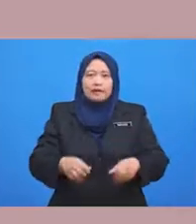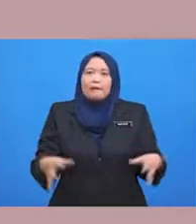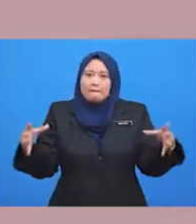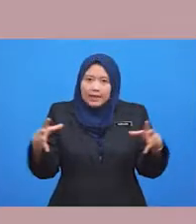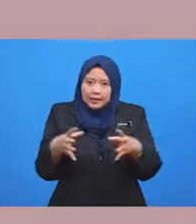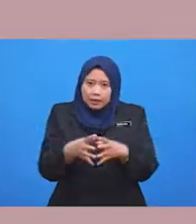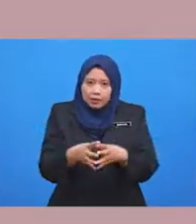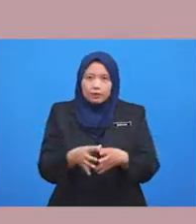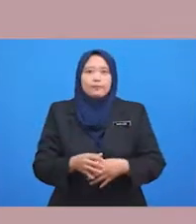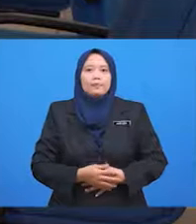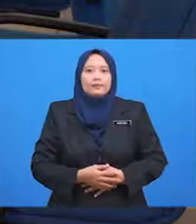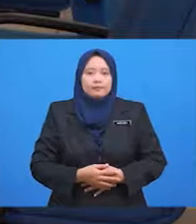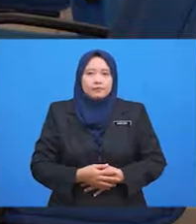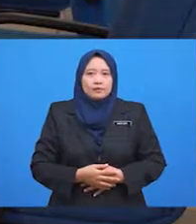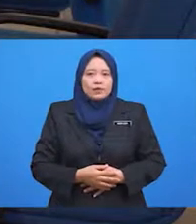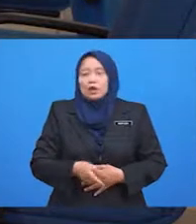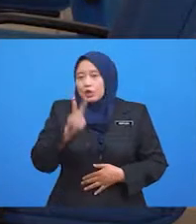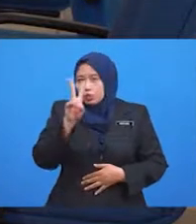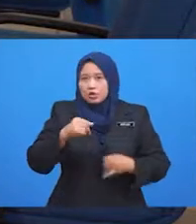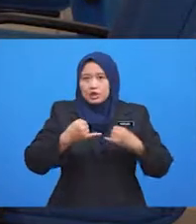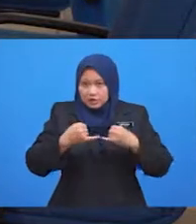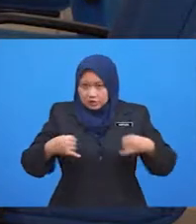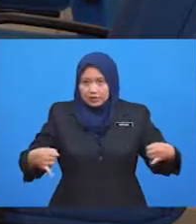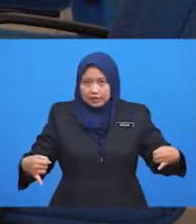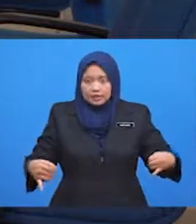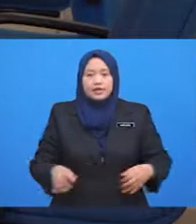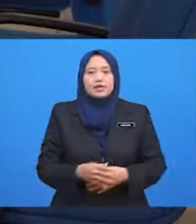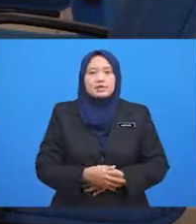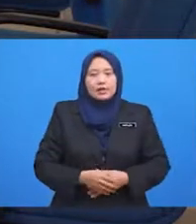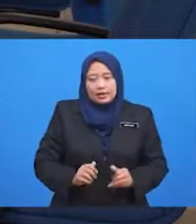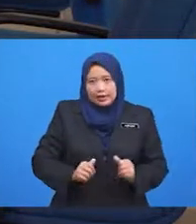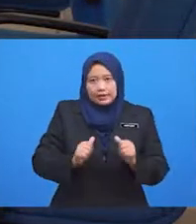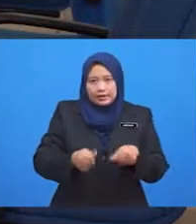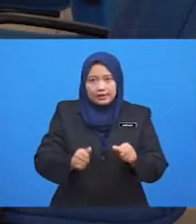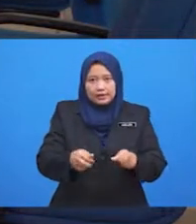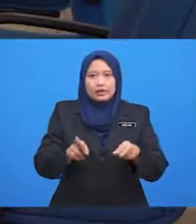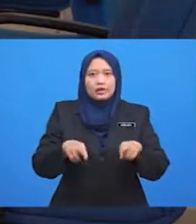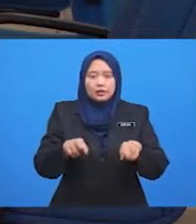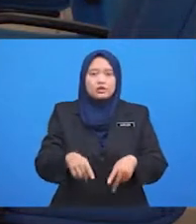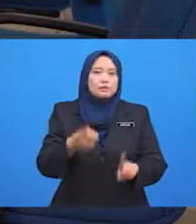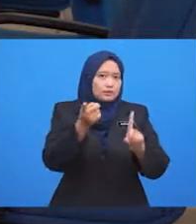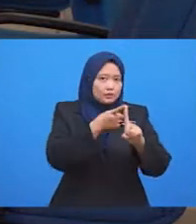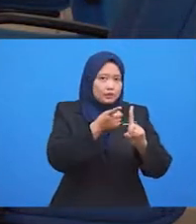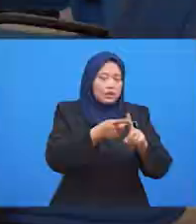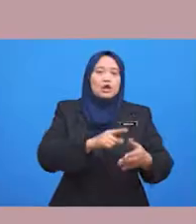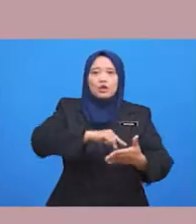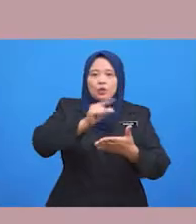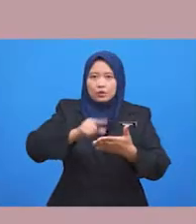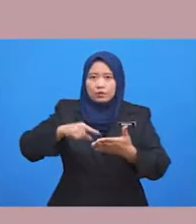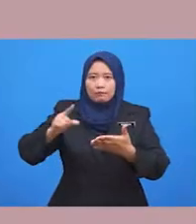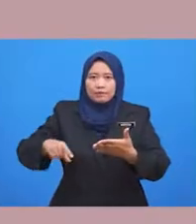untuk rawatan. Dua jenis gelombang aliran arus. Yang pertama, gelombang